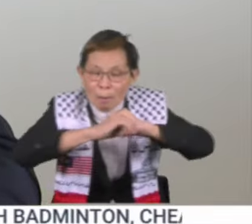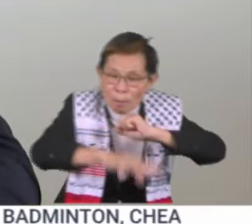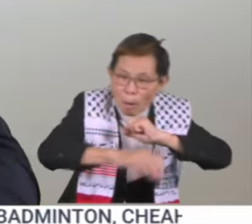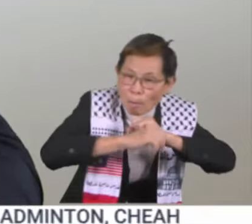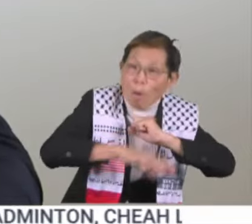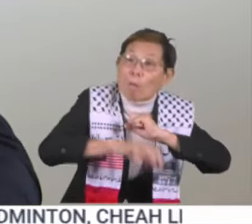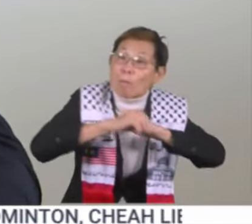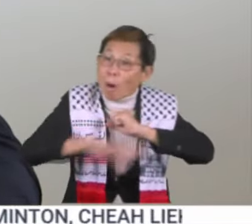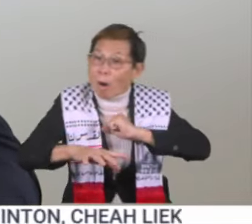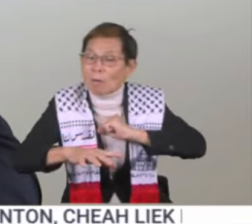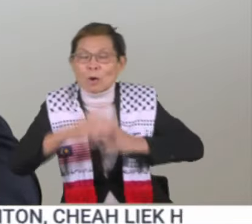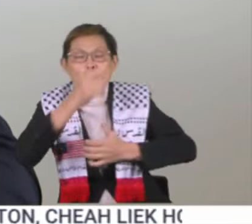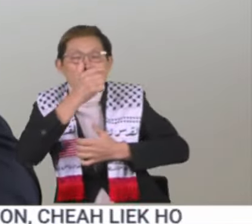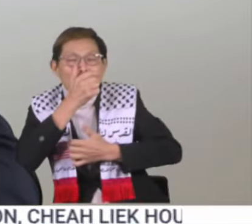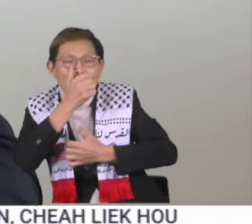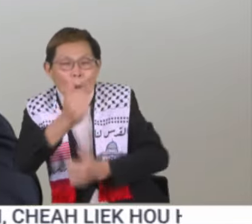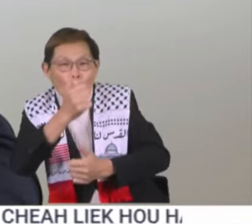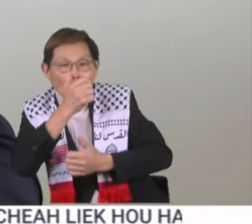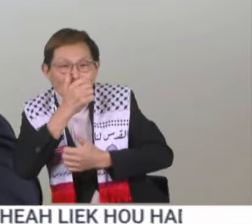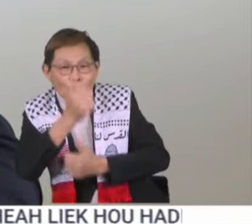mempromosikan interest